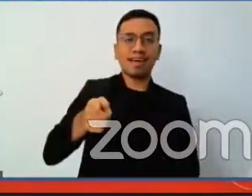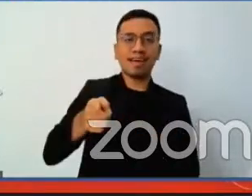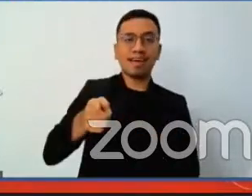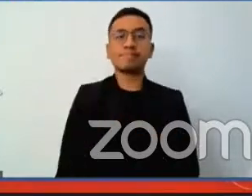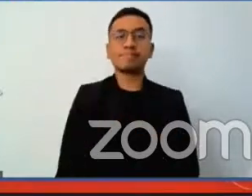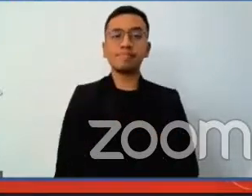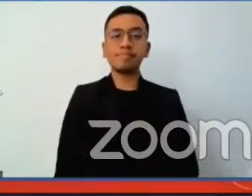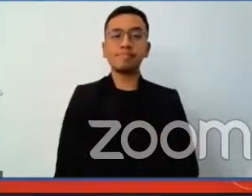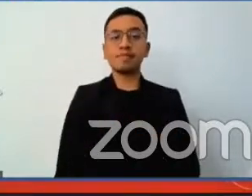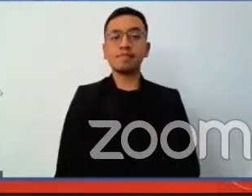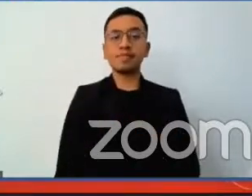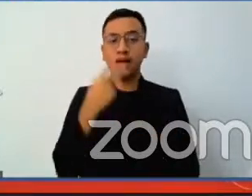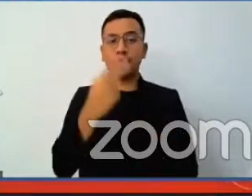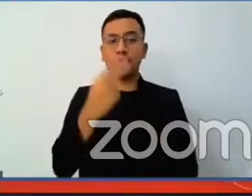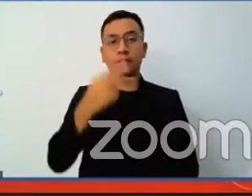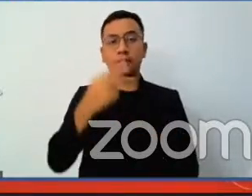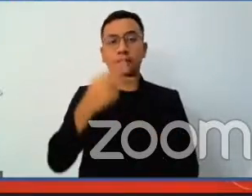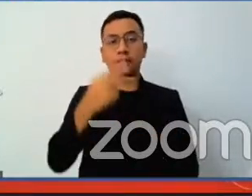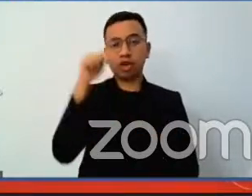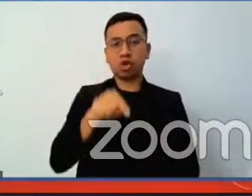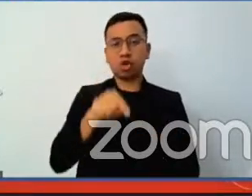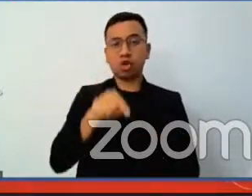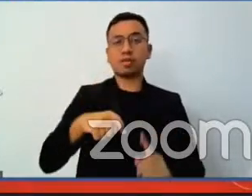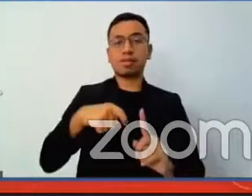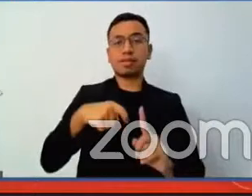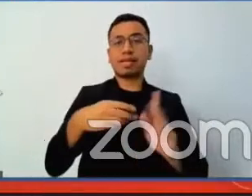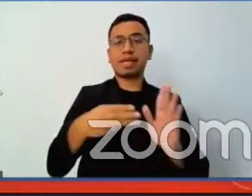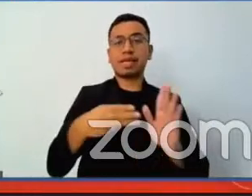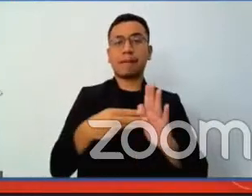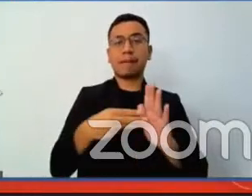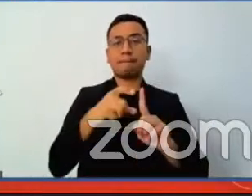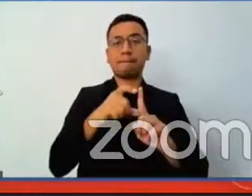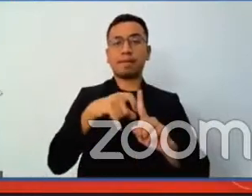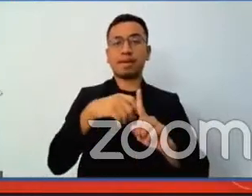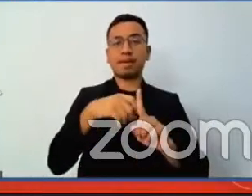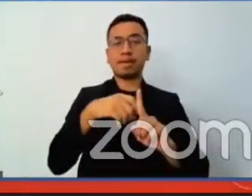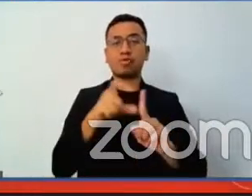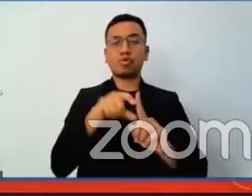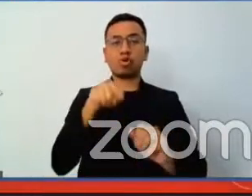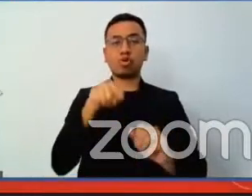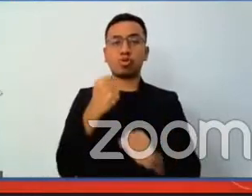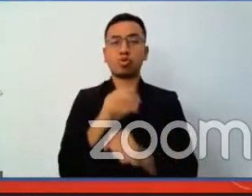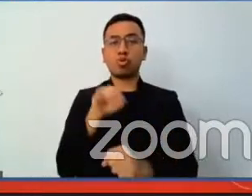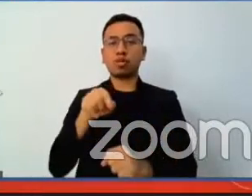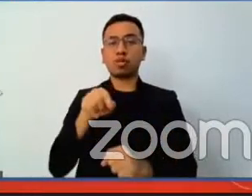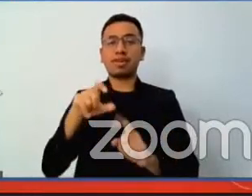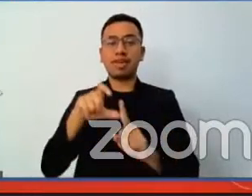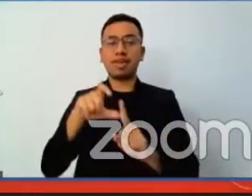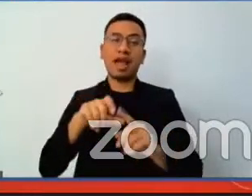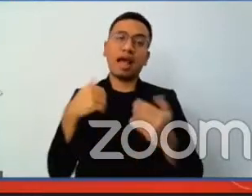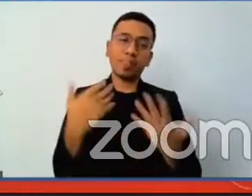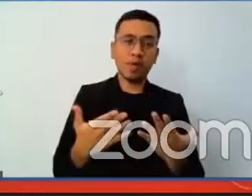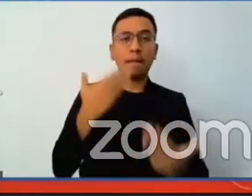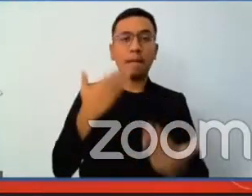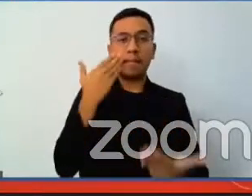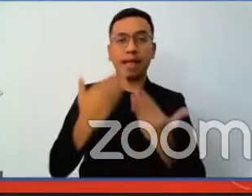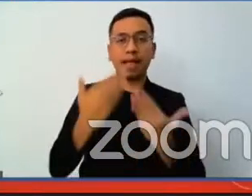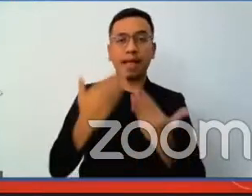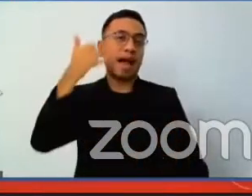diakses melalui web belajar.kemdikbud.go.id atau melalui aplikasi Rumah Belajar yang tersedia di Android dan